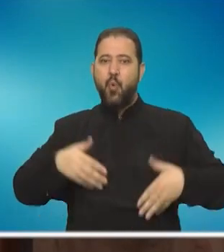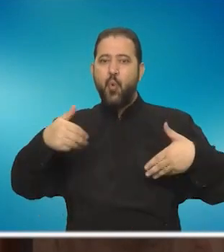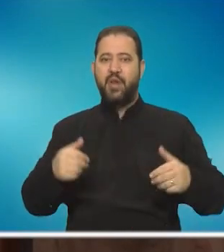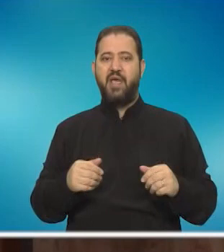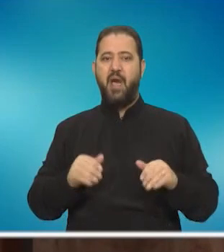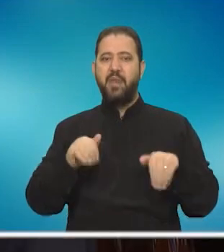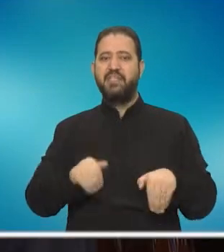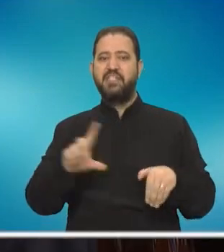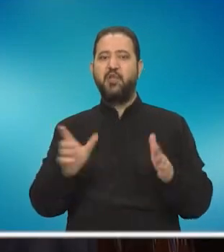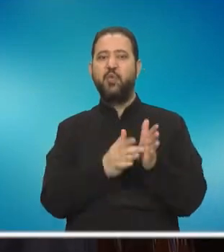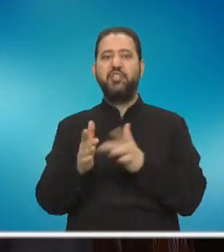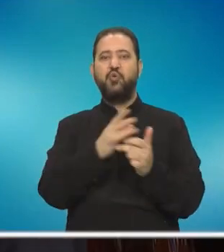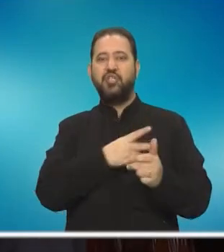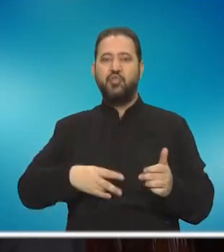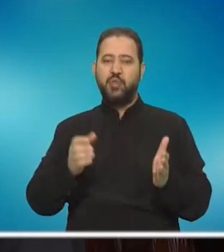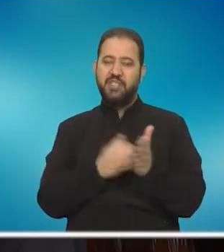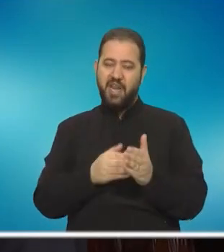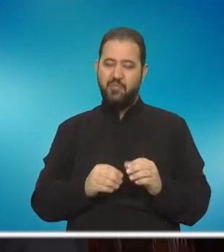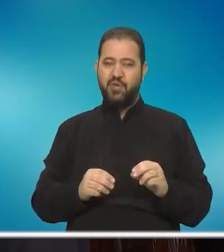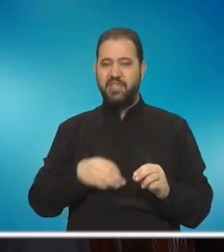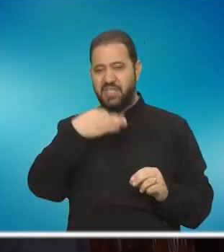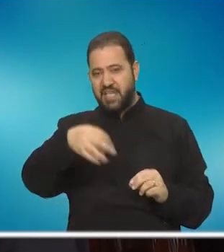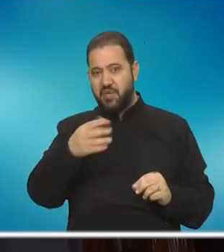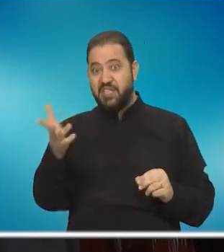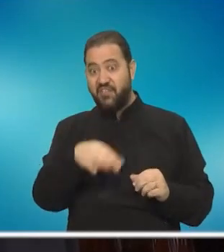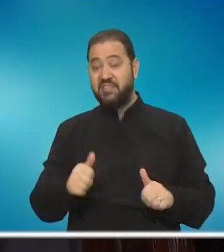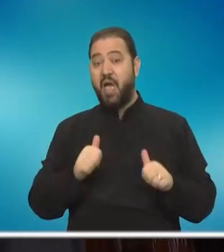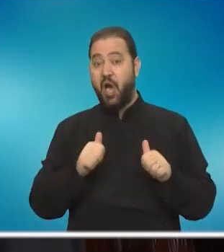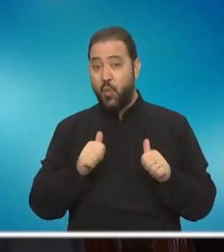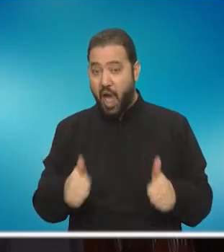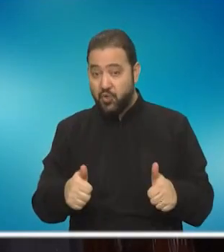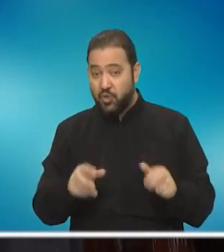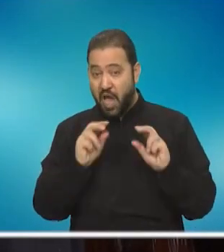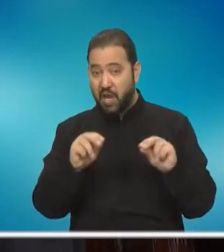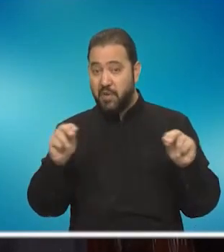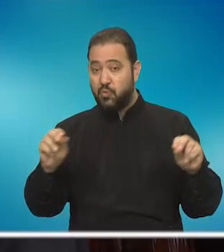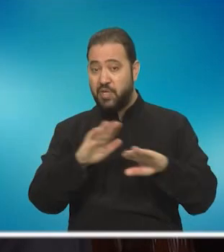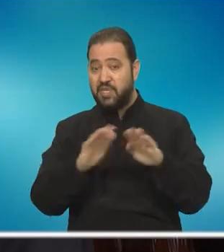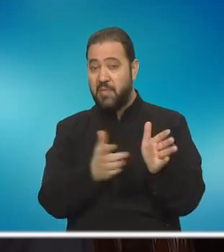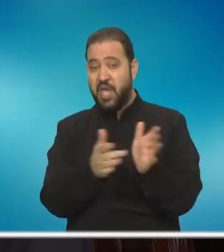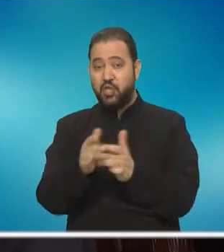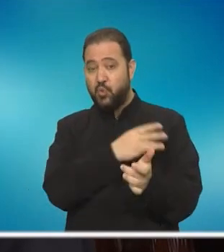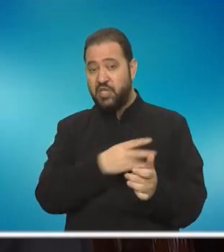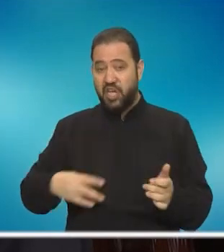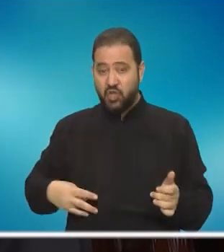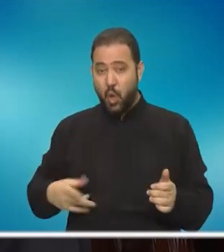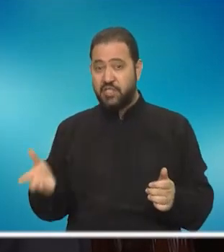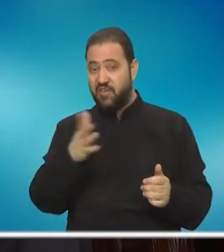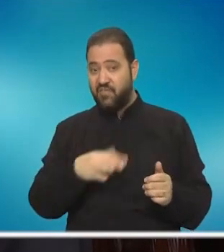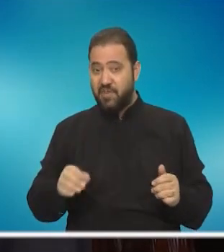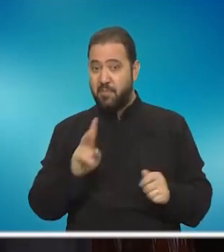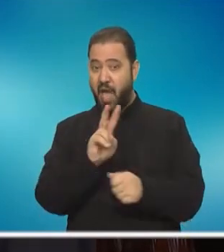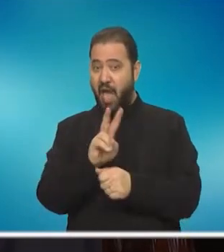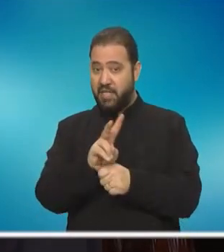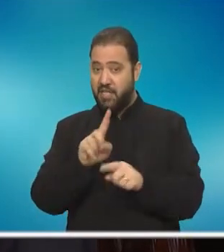trăirii în Hristos. Trebuie să îndemnăm să fie mai curajoși în a-L mărturisi pe Mântuitorul Hristos, să fie